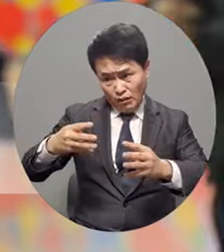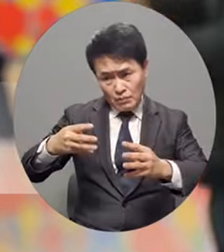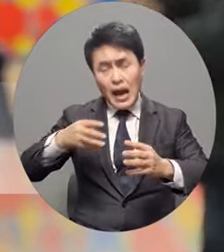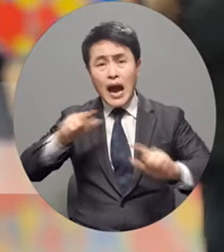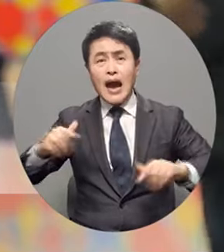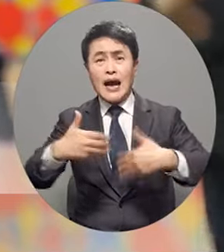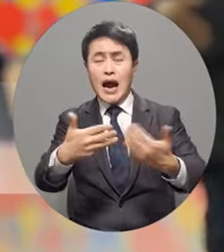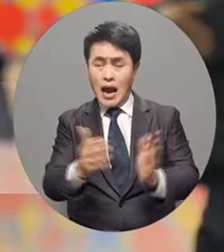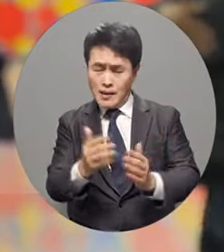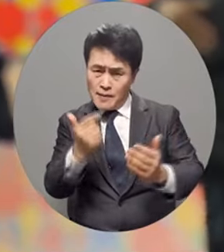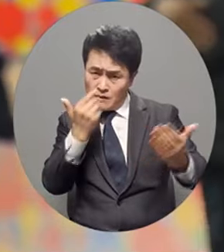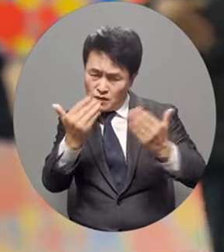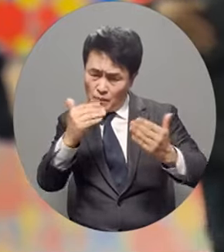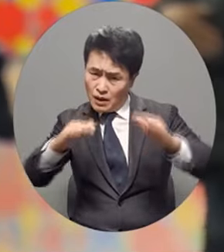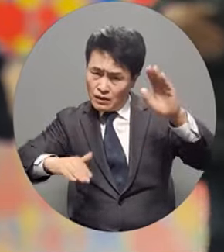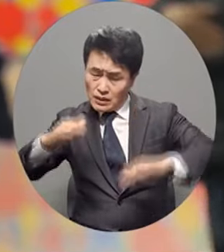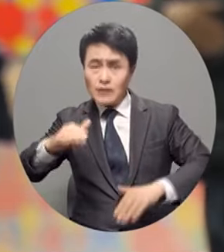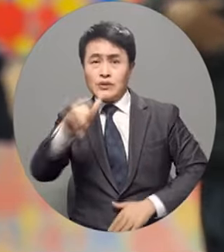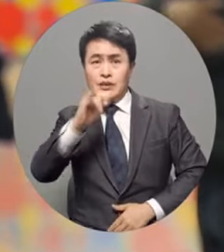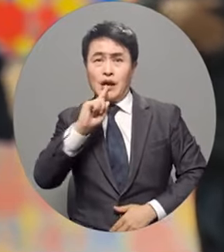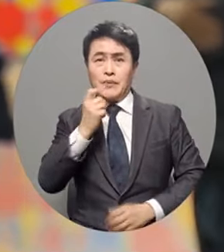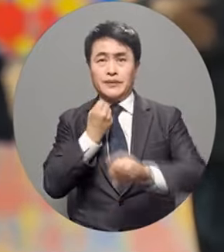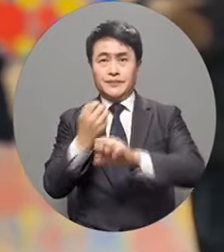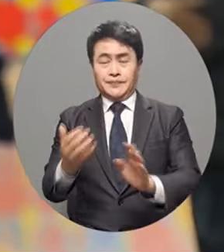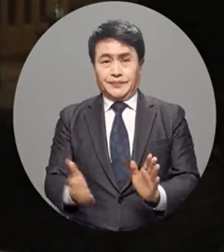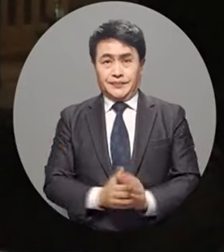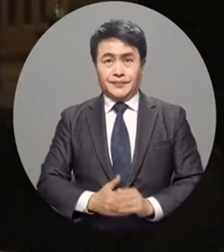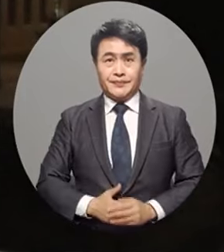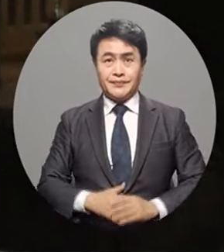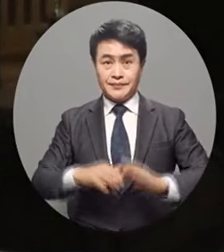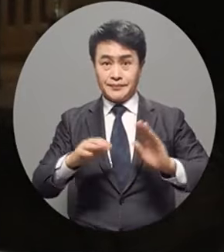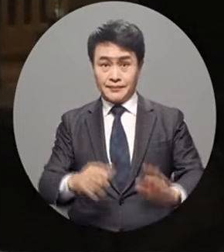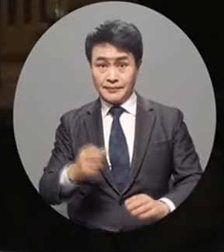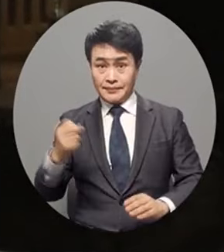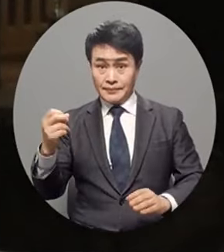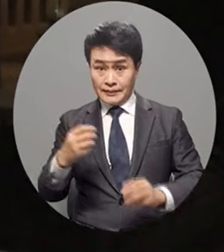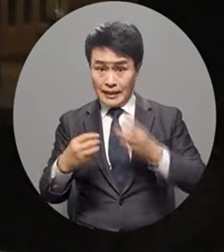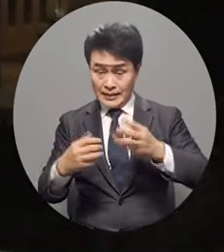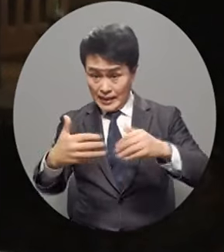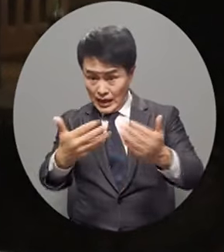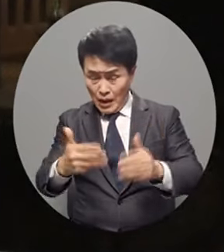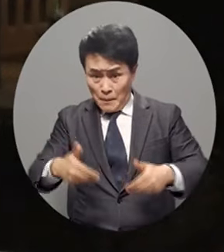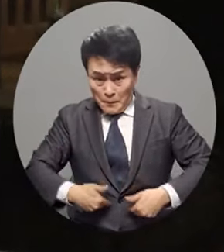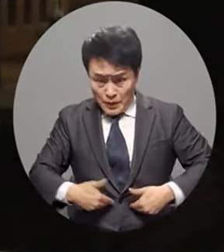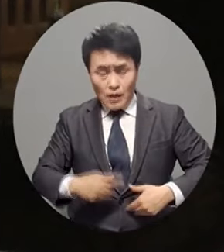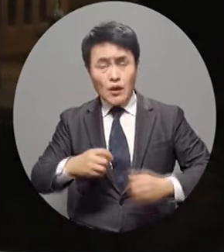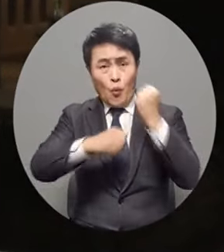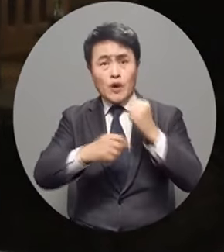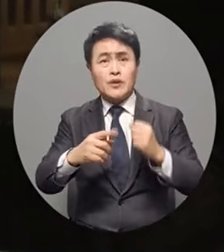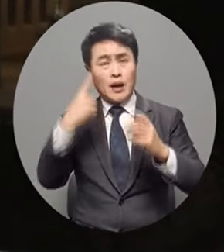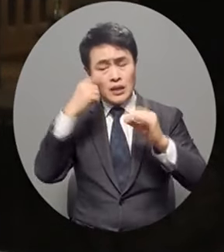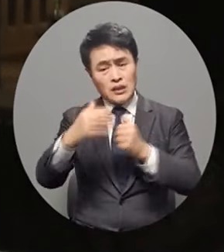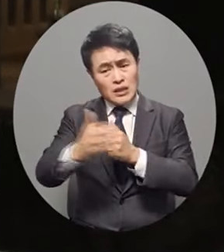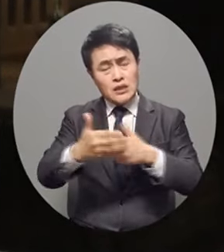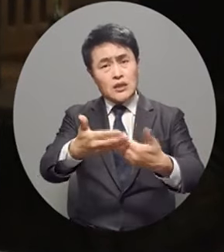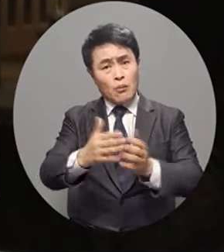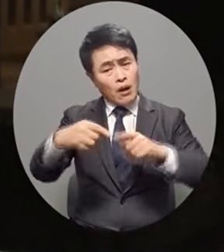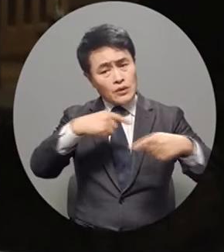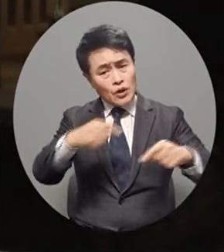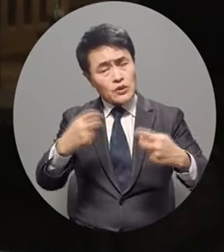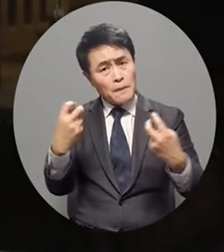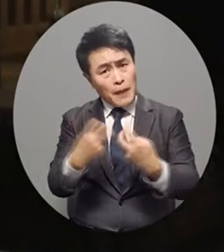아니지만 선명한 차이도 발견했다고도 말했습니다. 제3의 선택이 필요하다는 원칙은 같지만 지지 기반과 정책